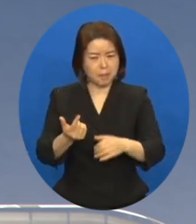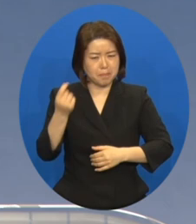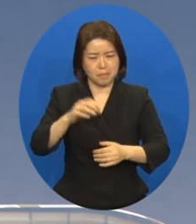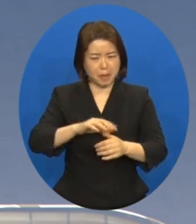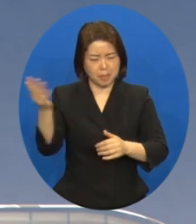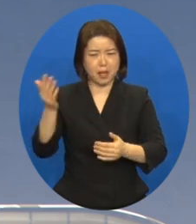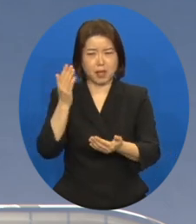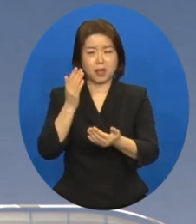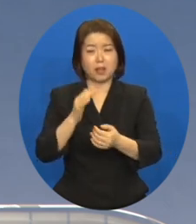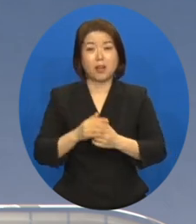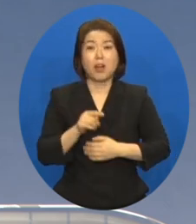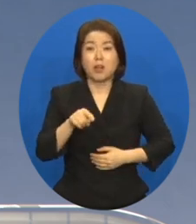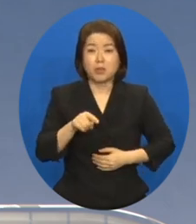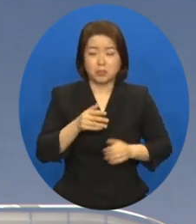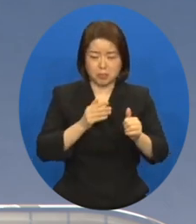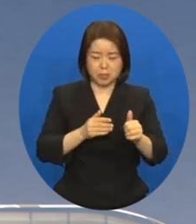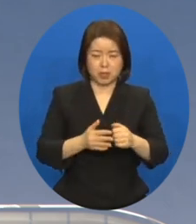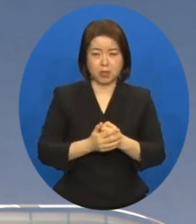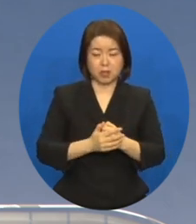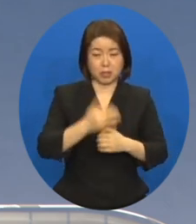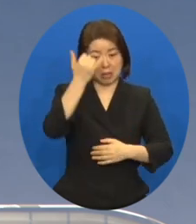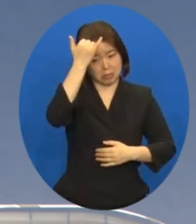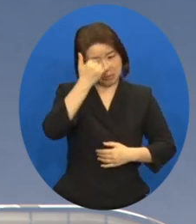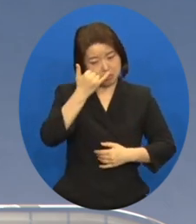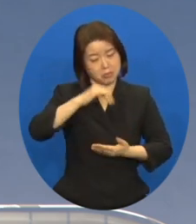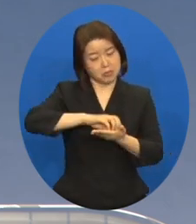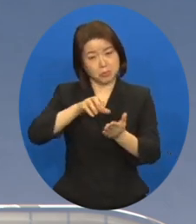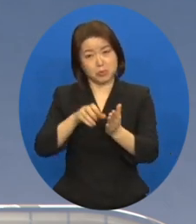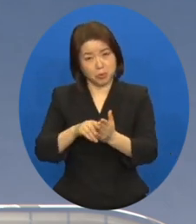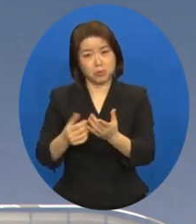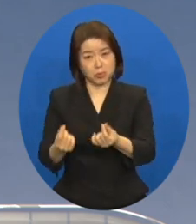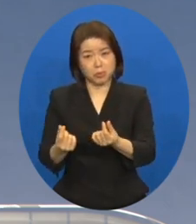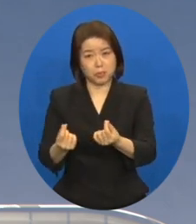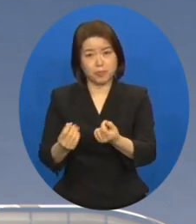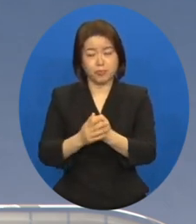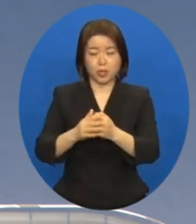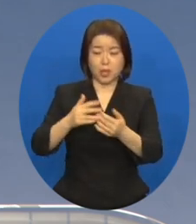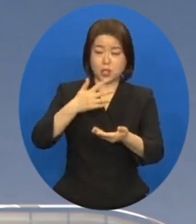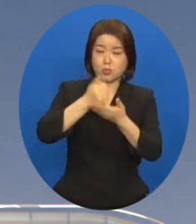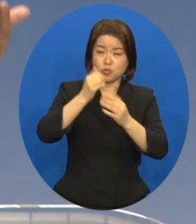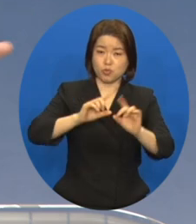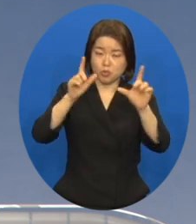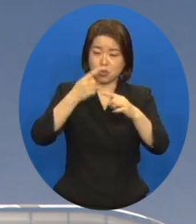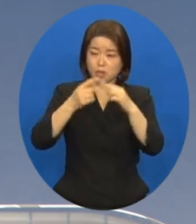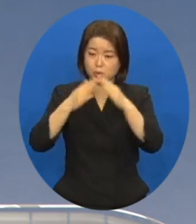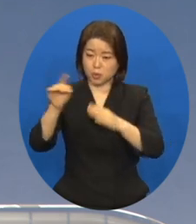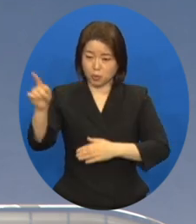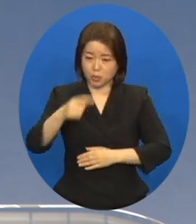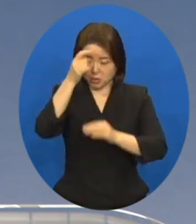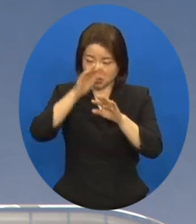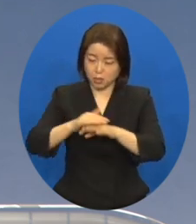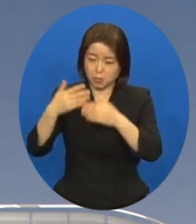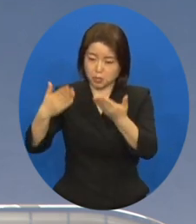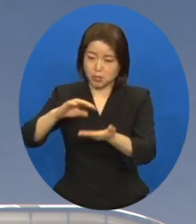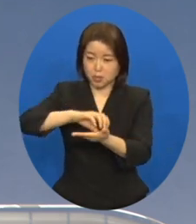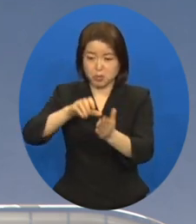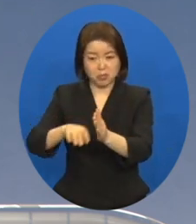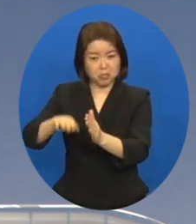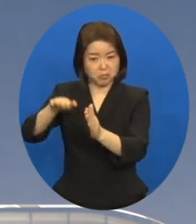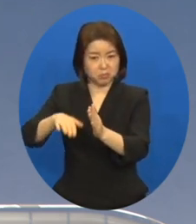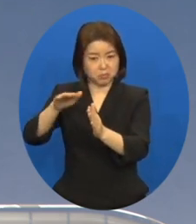합니다. 그저 윤리 도덕 수준 정도, 그저 주일에 교회 와서 예배드리는 정도